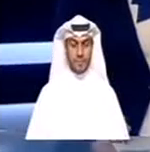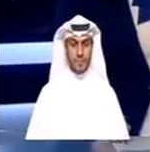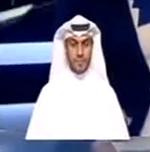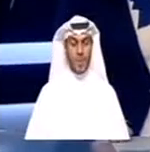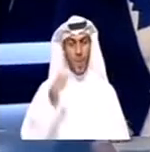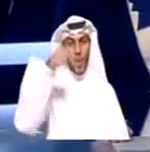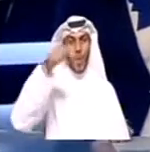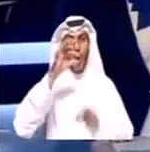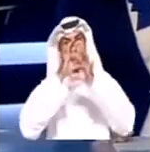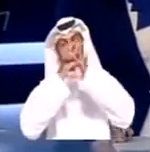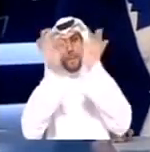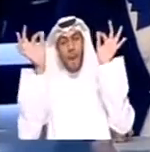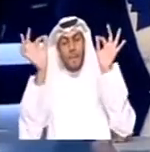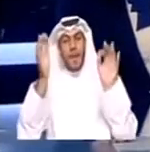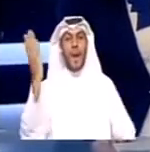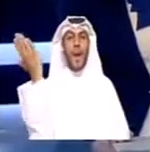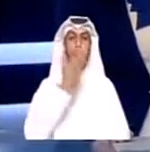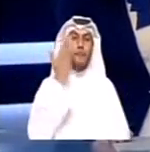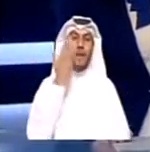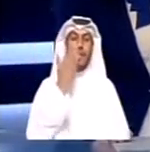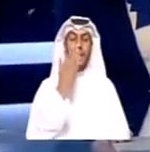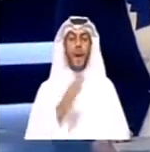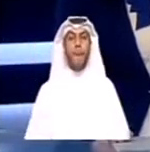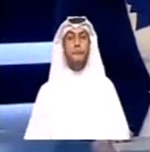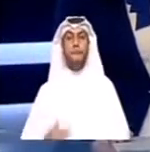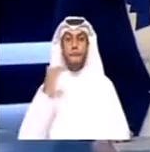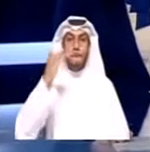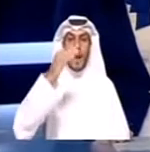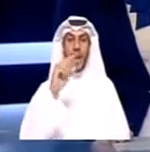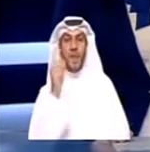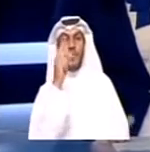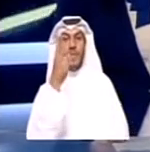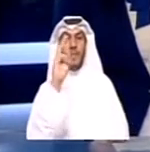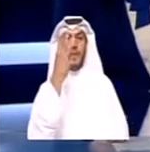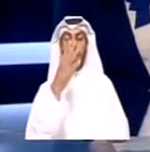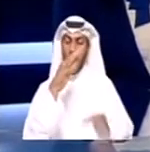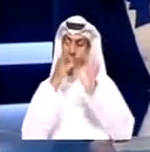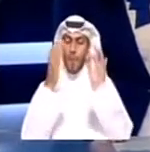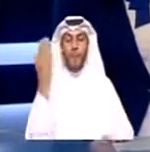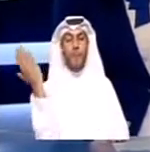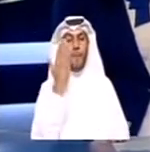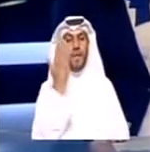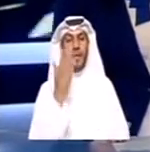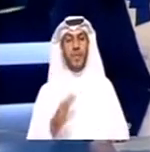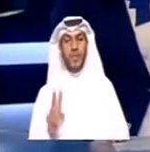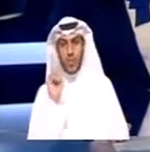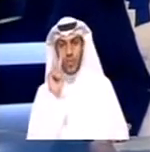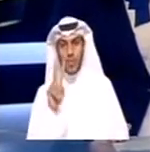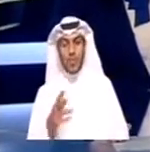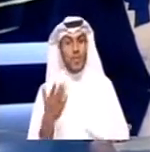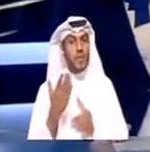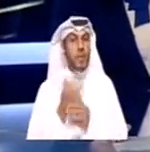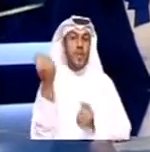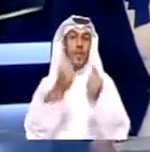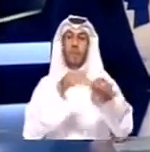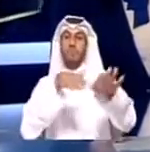اكتملت اليوم عودة الطلبة بمختلف المراحل الدراسية من مدرسية وأكاديمية إلى صفوفهم، عودة لها سلبياتها في جعل حركة المرور